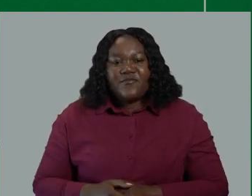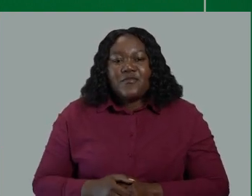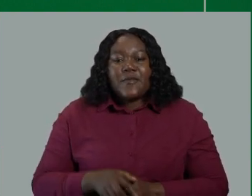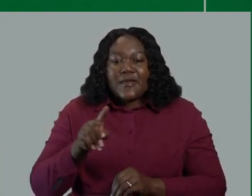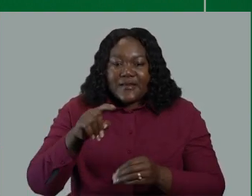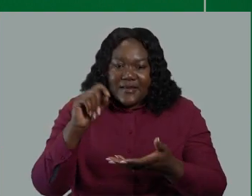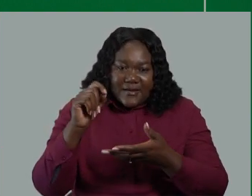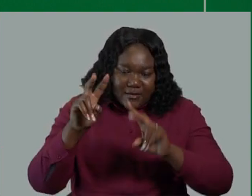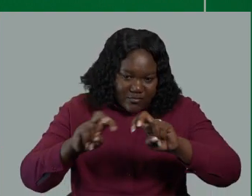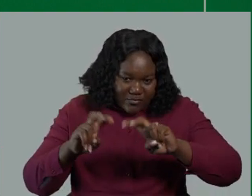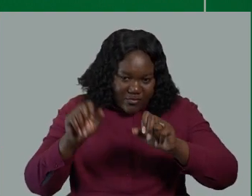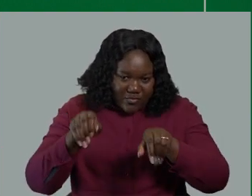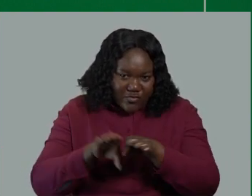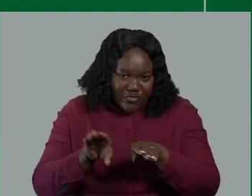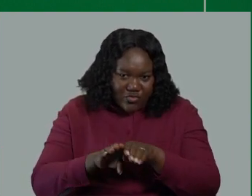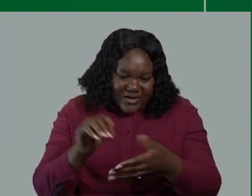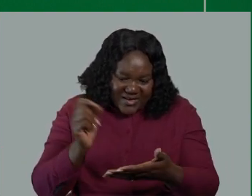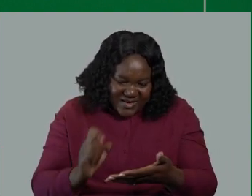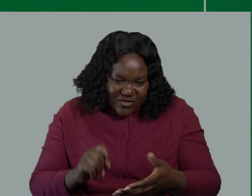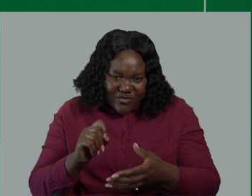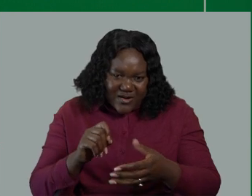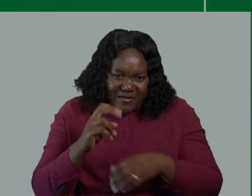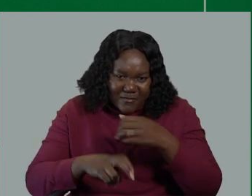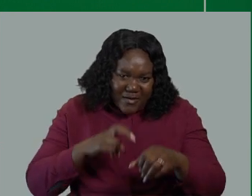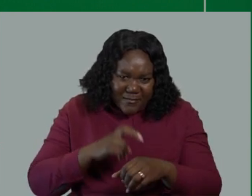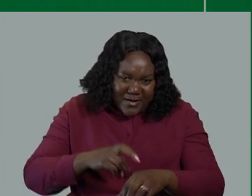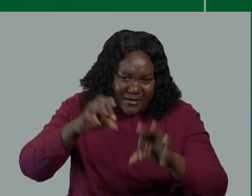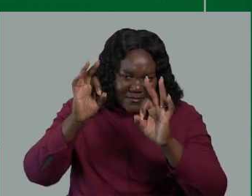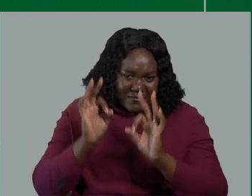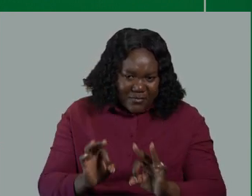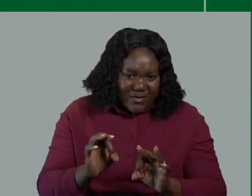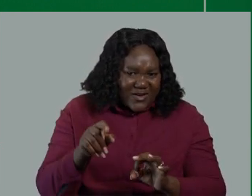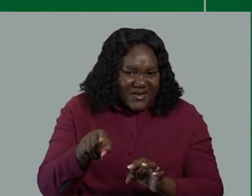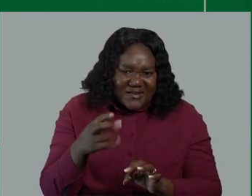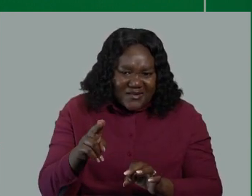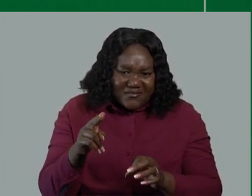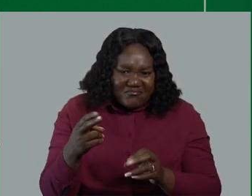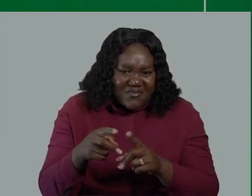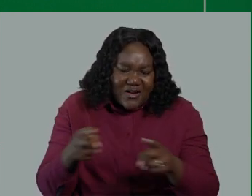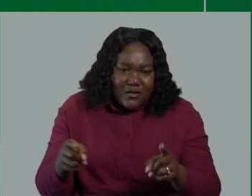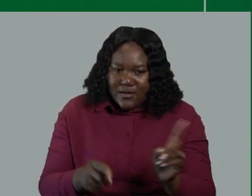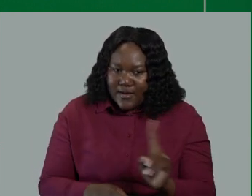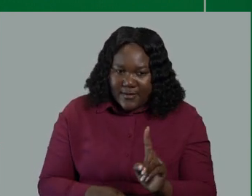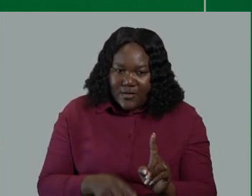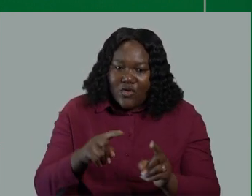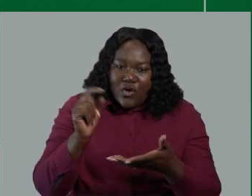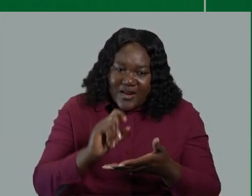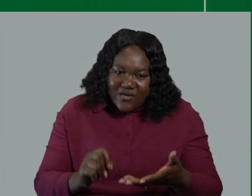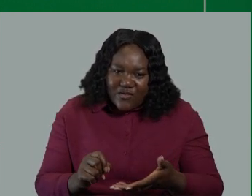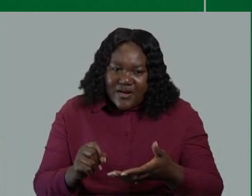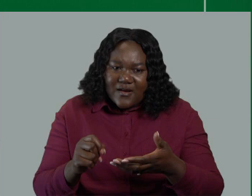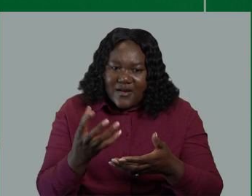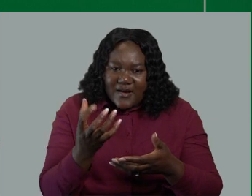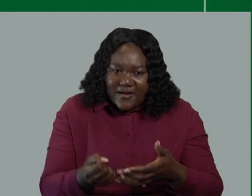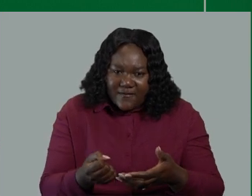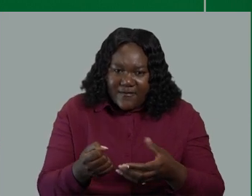etapo. Etalululo ohali nyolwa molupe lwengongo. No inali pumbwa li kale ele. Ohali